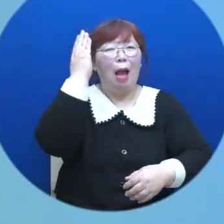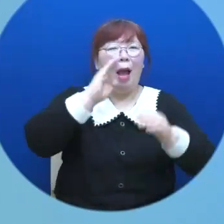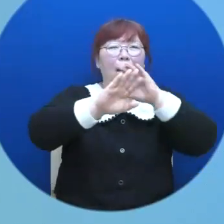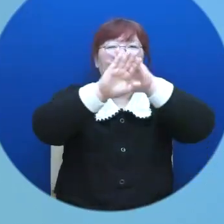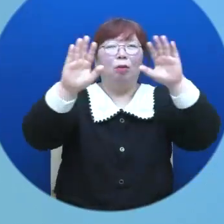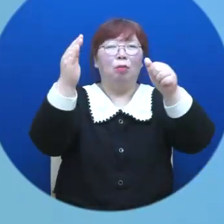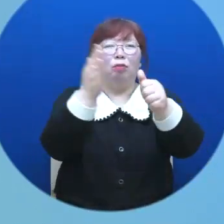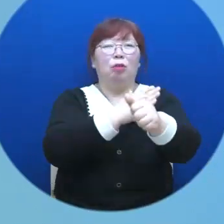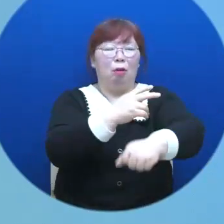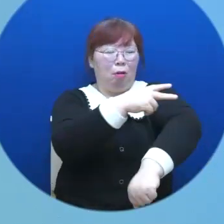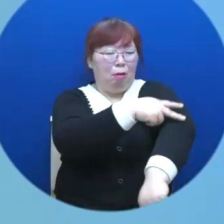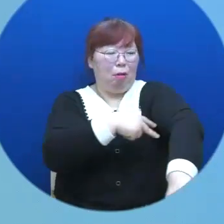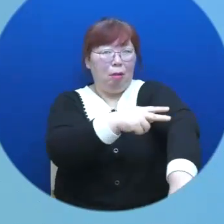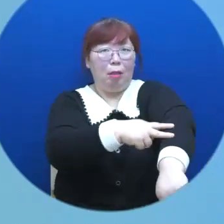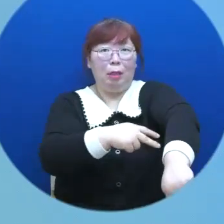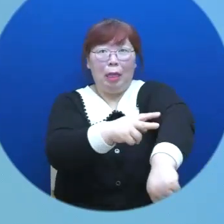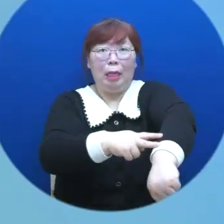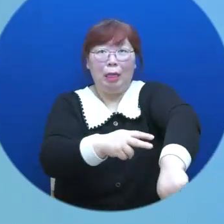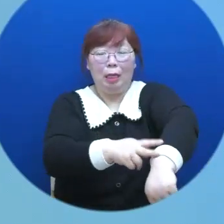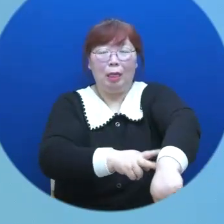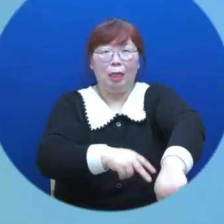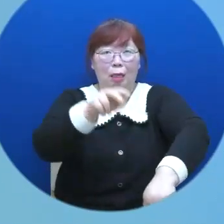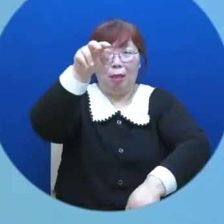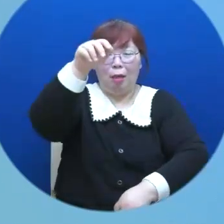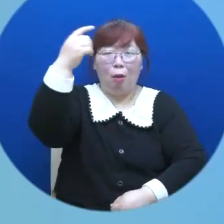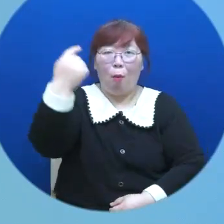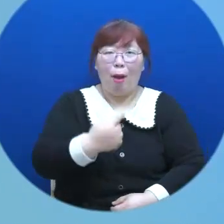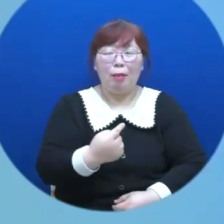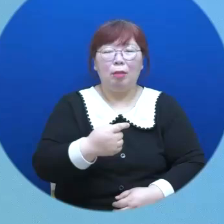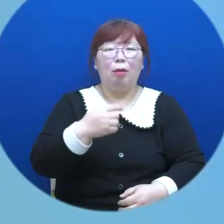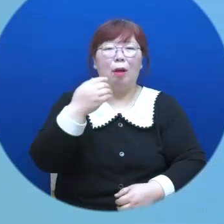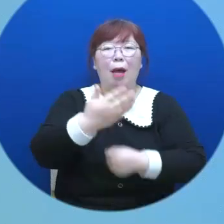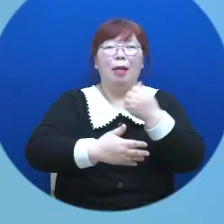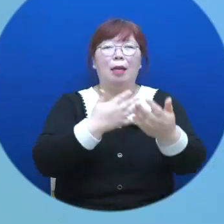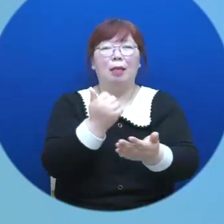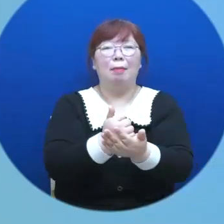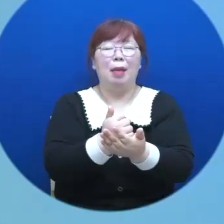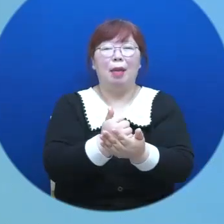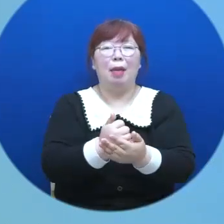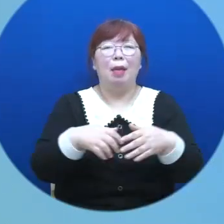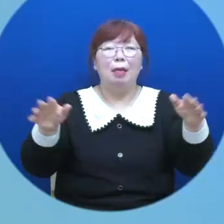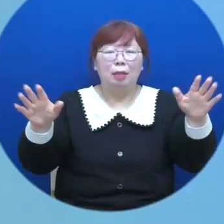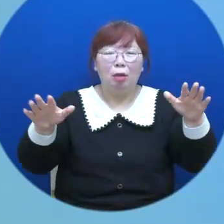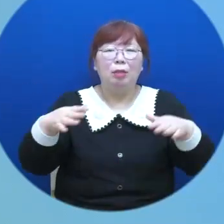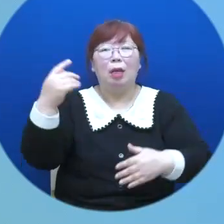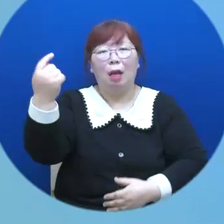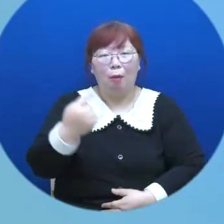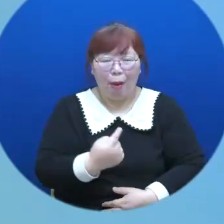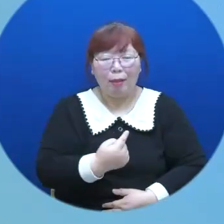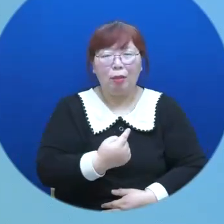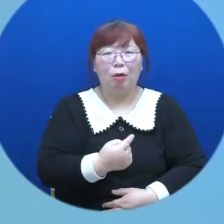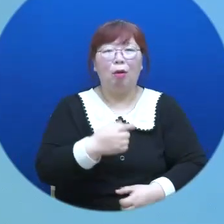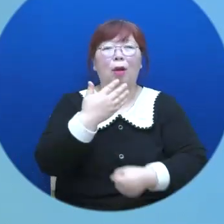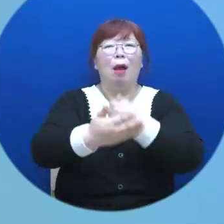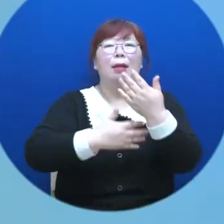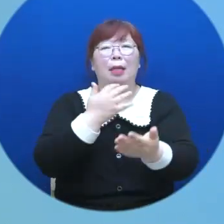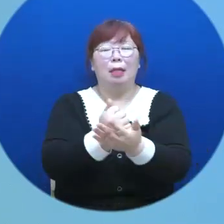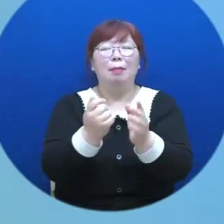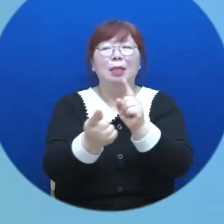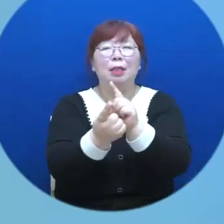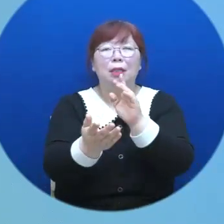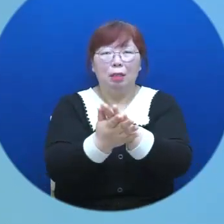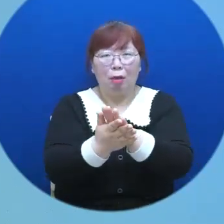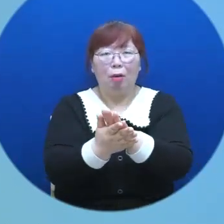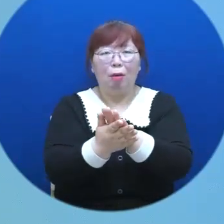하늘로부터 사닥다리가 내려오고 하나님의 사자가 오르락 내리락 하고 하나님의 직접 말씀하는